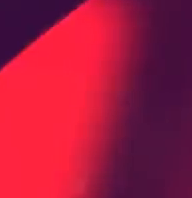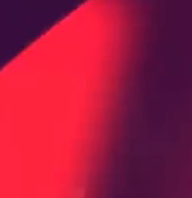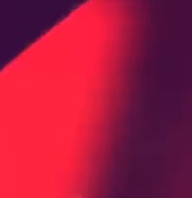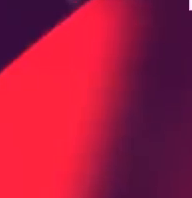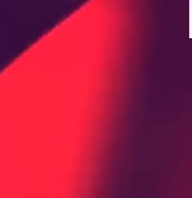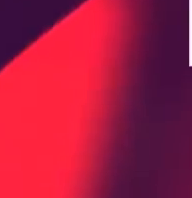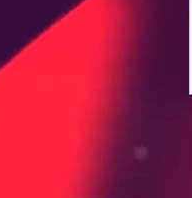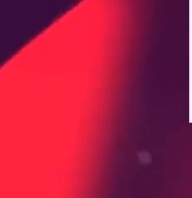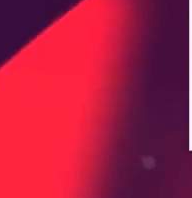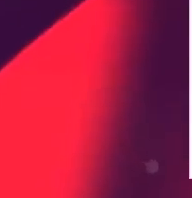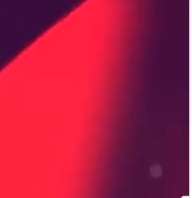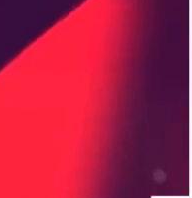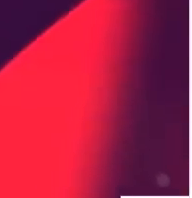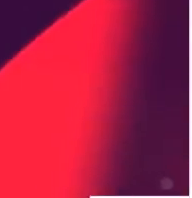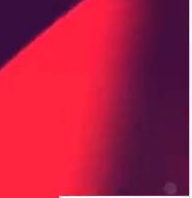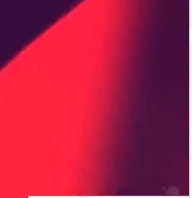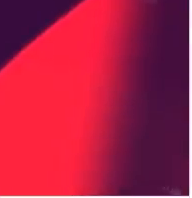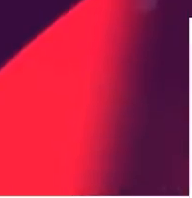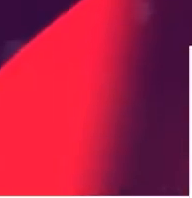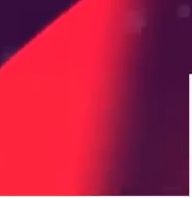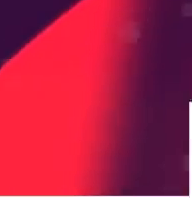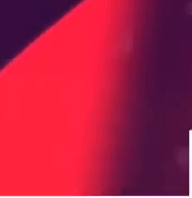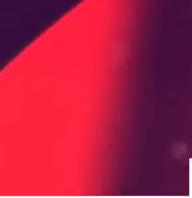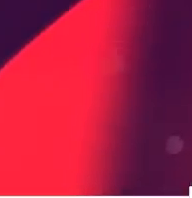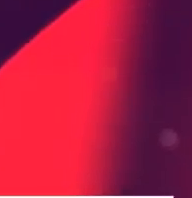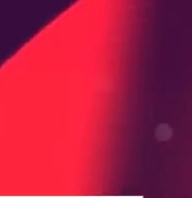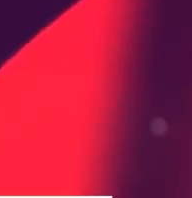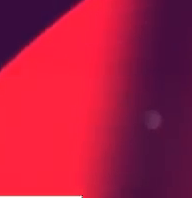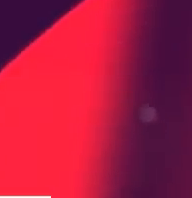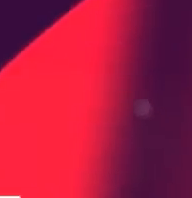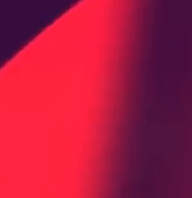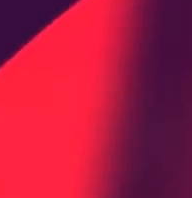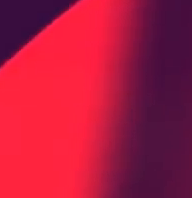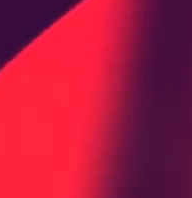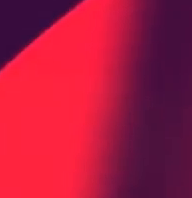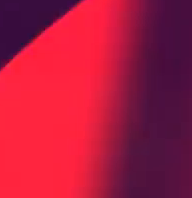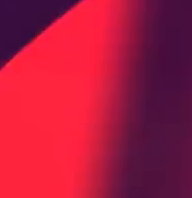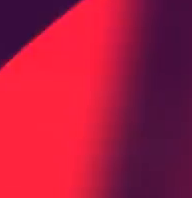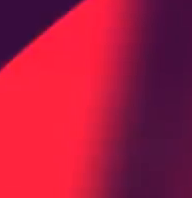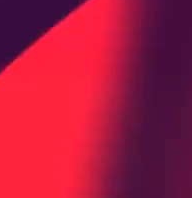දිනපතා අලුත් වීඩියෝ සහ ප්‍රවෘත්ති නැරඹීමට ඉහත බටන් එක ක්ලික් කර සියත TV සබ්ස්ක්‍රයිබ් කරන්න.